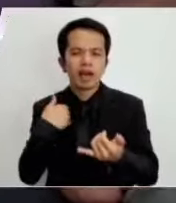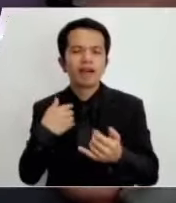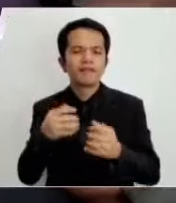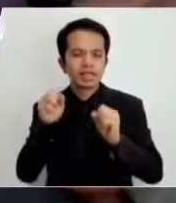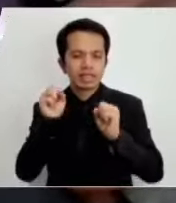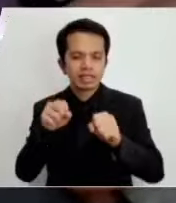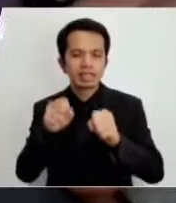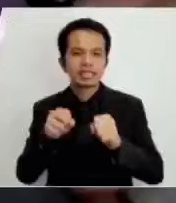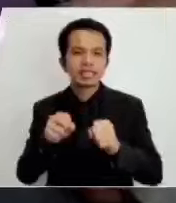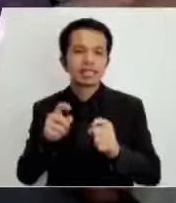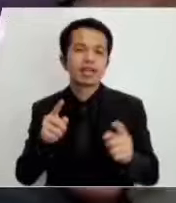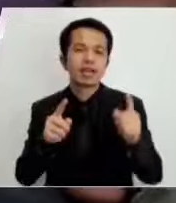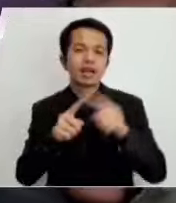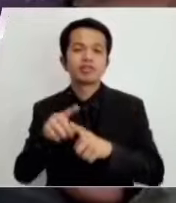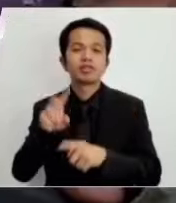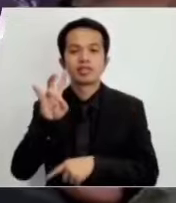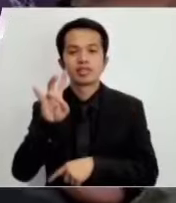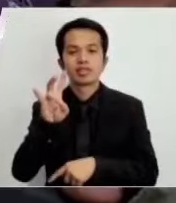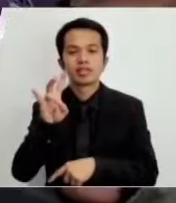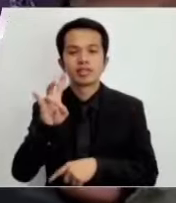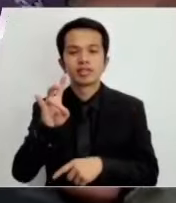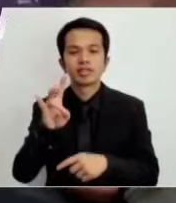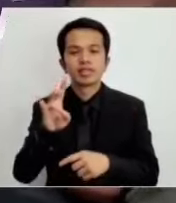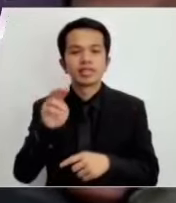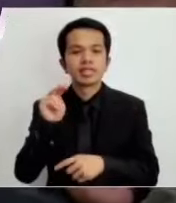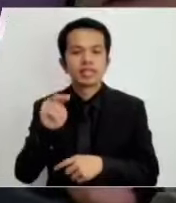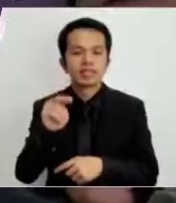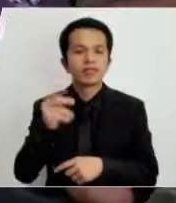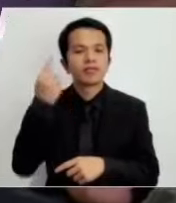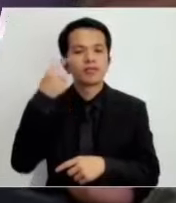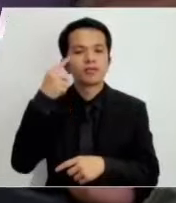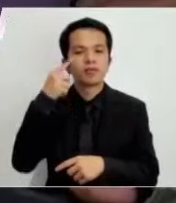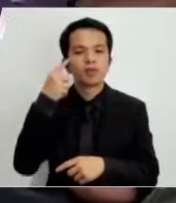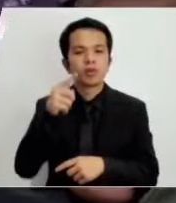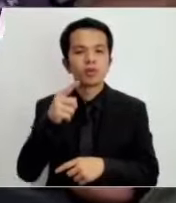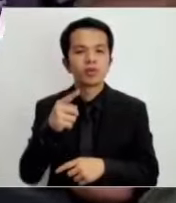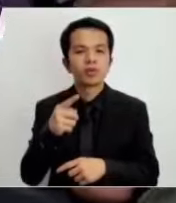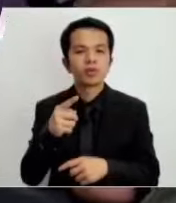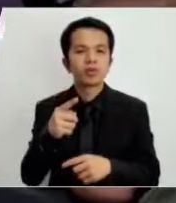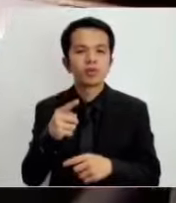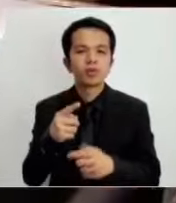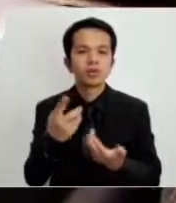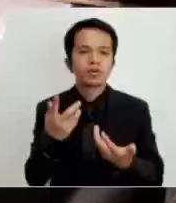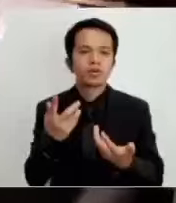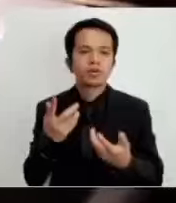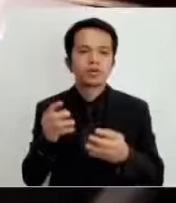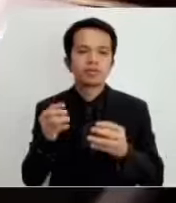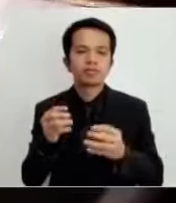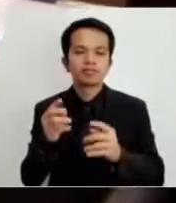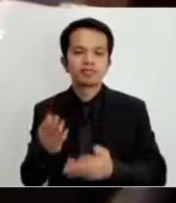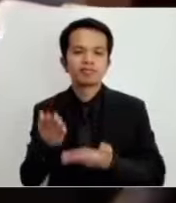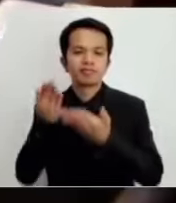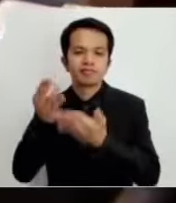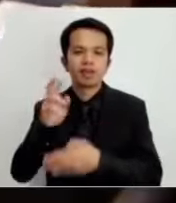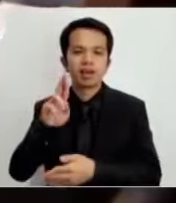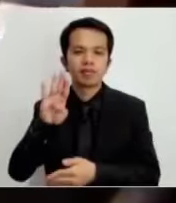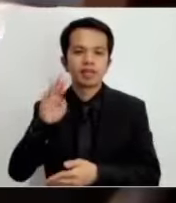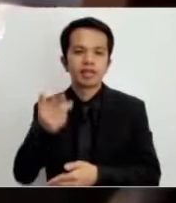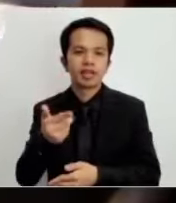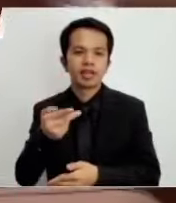least 7 na kakailanganin para i-down yung RBH 6. Isa sa nagsabi ng tutol